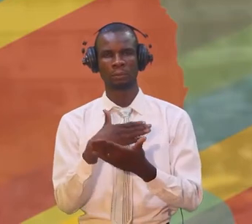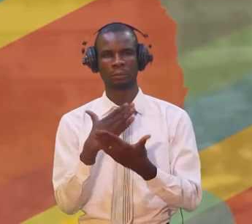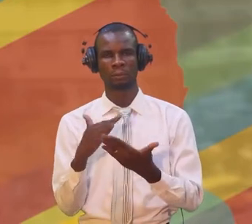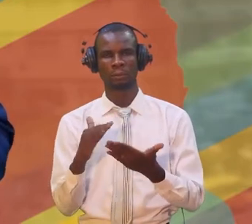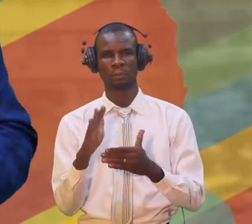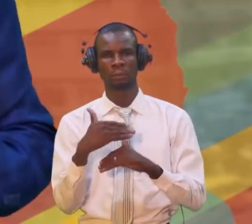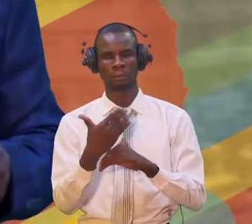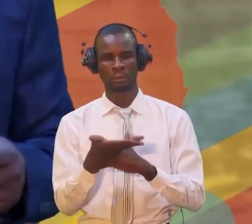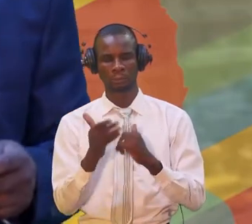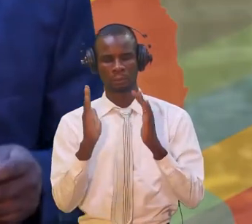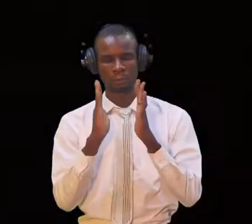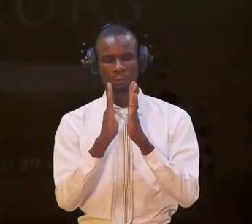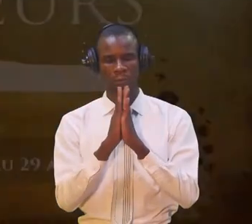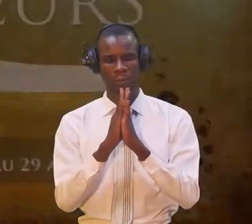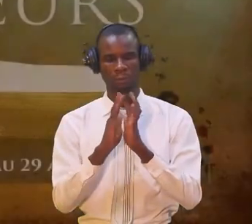Hivi sasa wimbo.